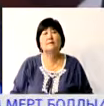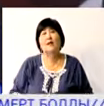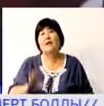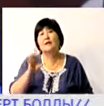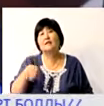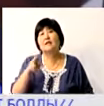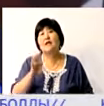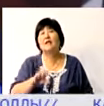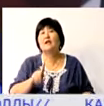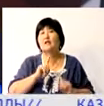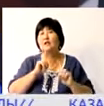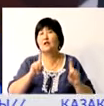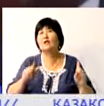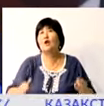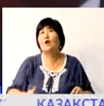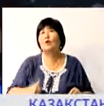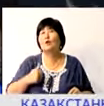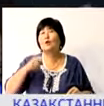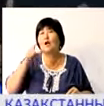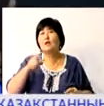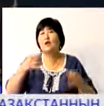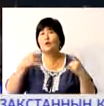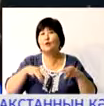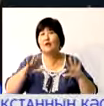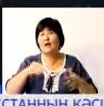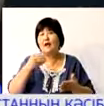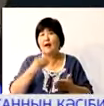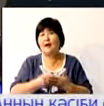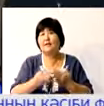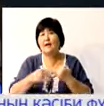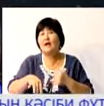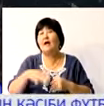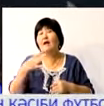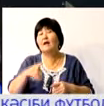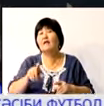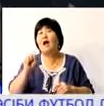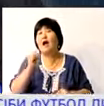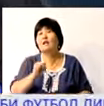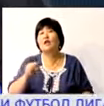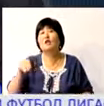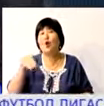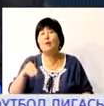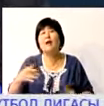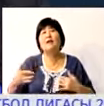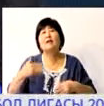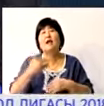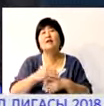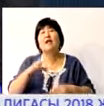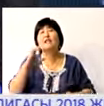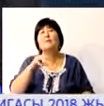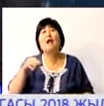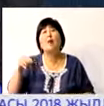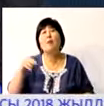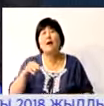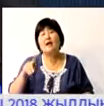Сырдария талай дүлділдер мен тұғырлы тұлғалар дүниеге келген қасиетті мекен. Қырғы тілді ақын Асқар Тоқмағанбетов, театр падишасы Сабира